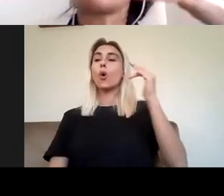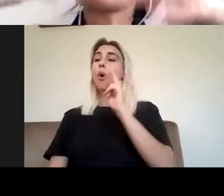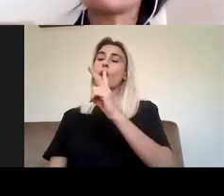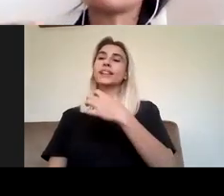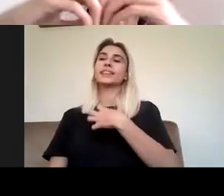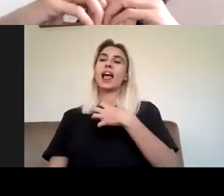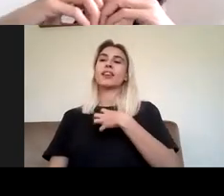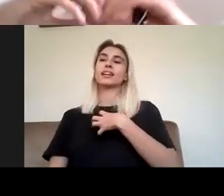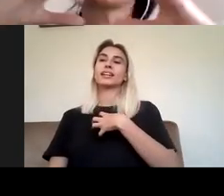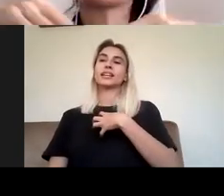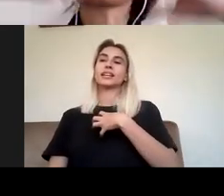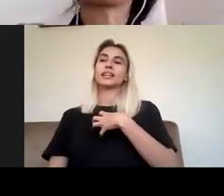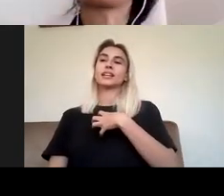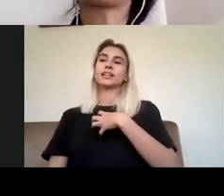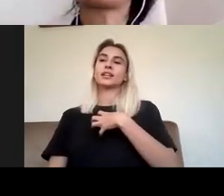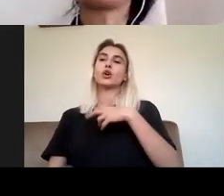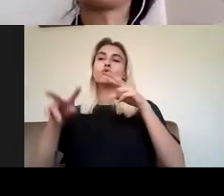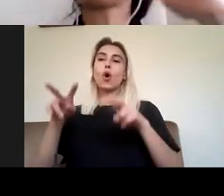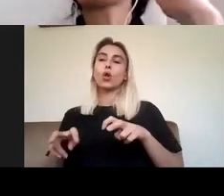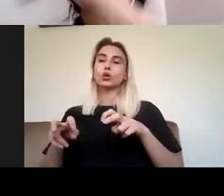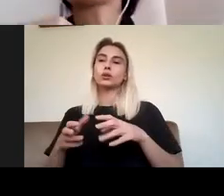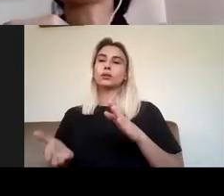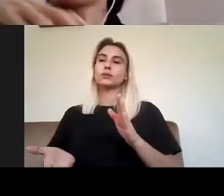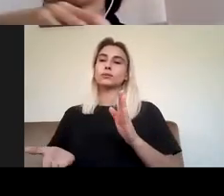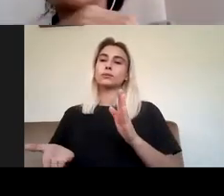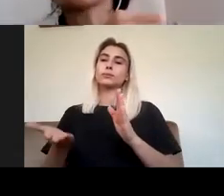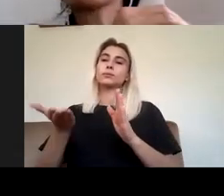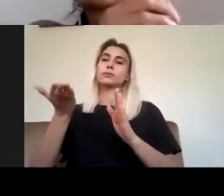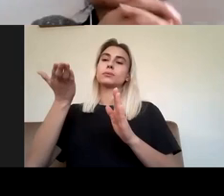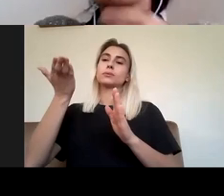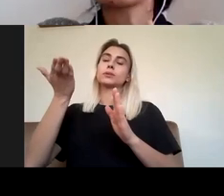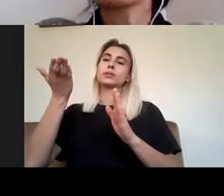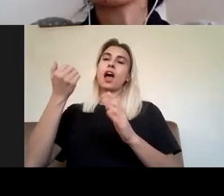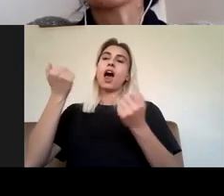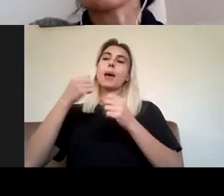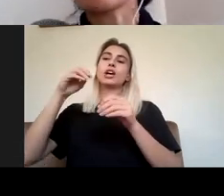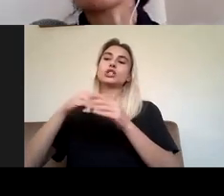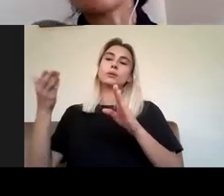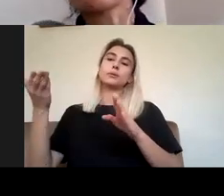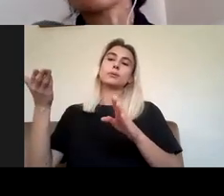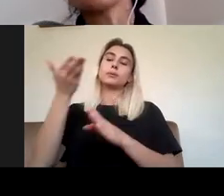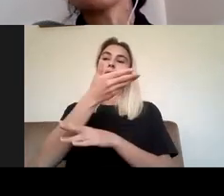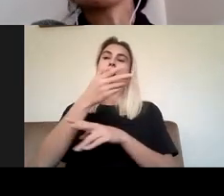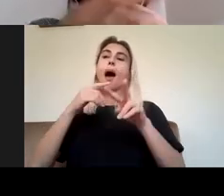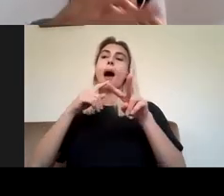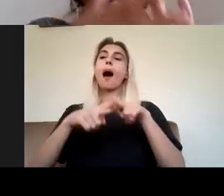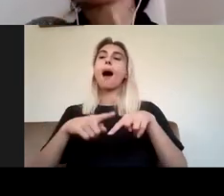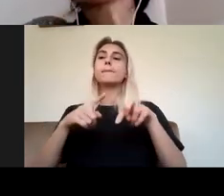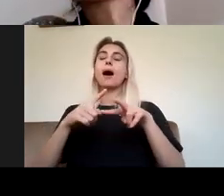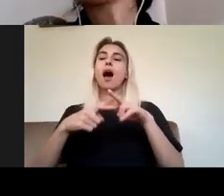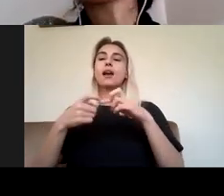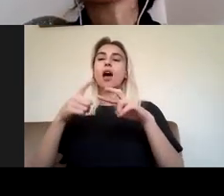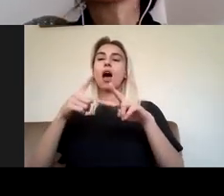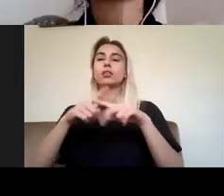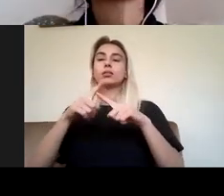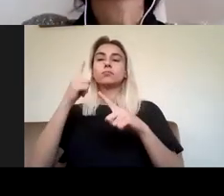kendisinin şeyle beraber, koltukla beraber yükseltilerek aracın içerisine transfer edilmesi sağlayacak şekilde bir aparat planlaması yapılıyor.